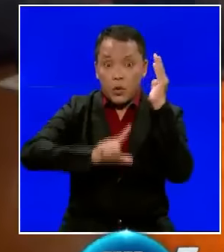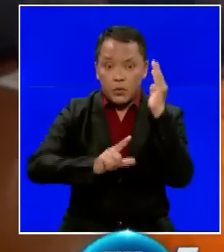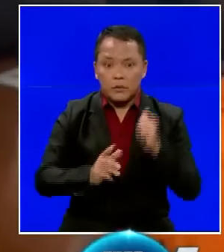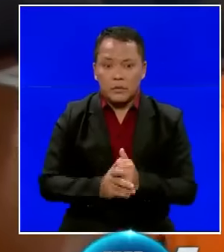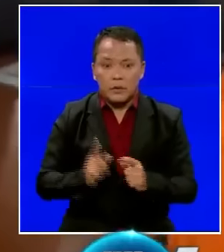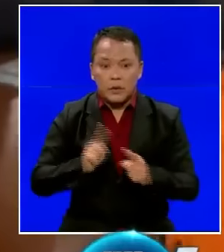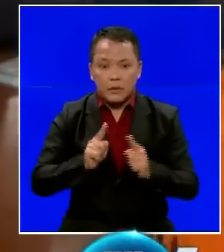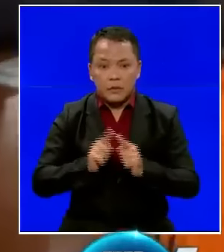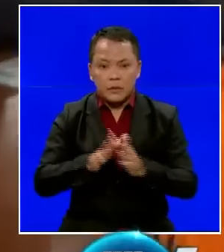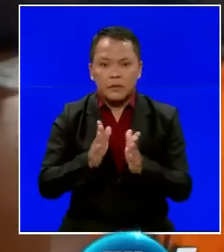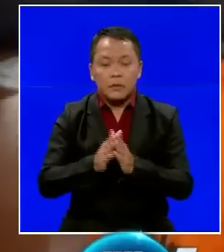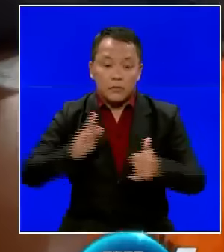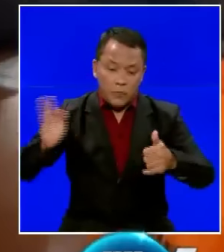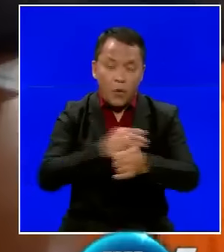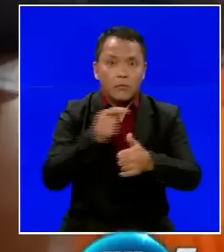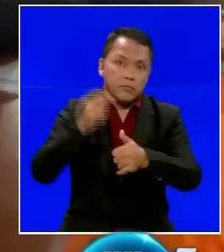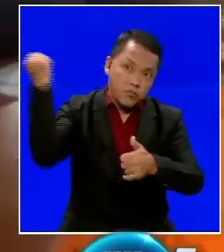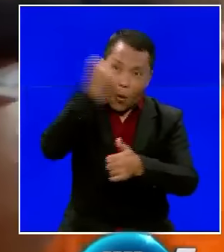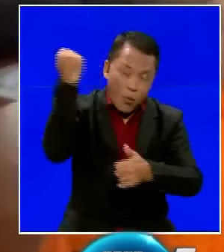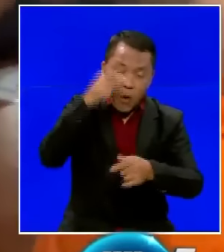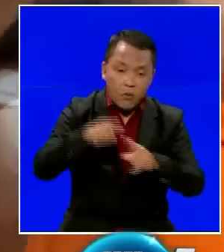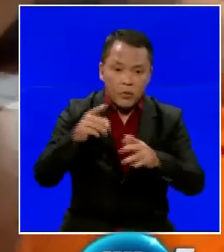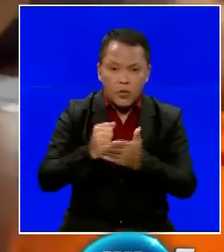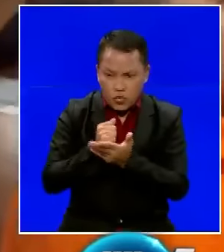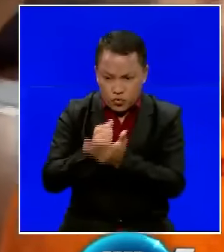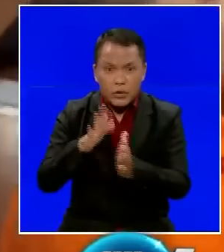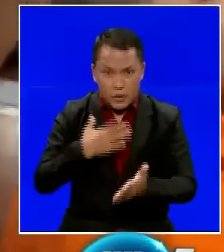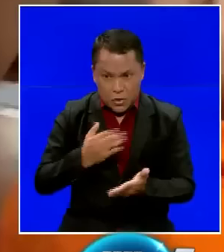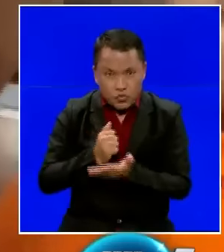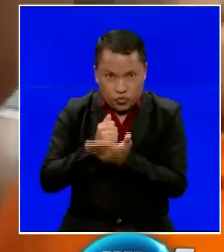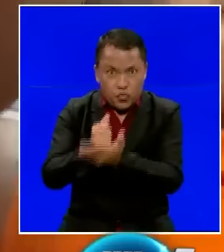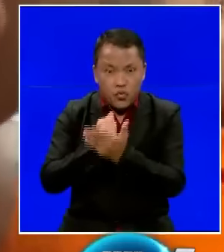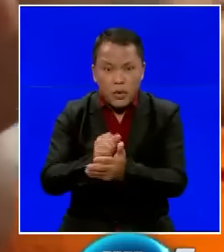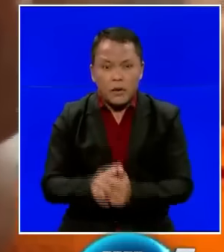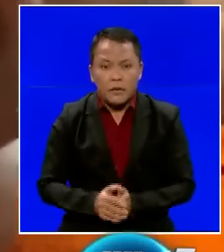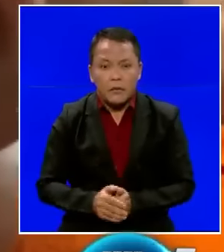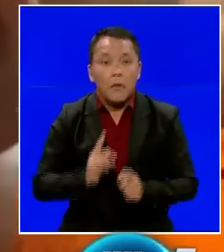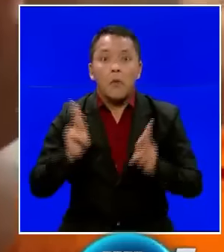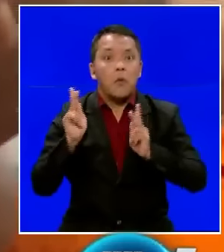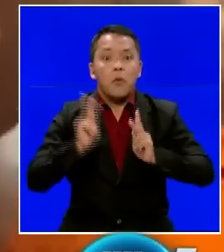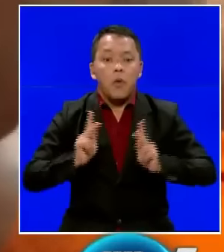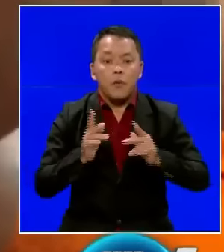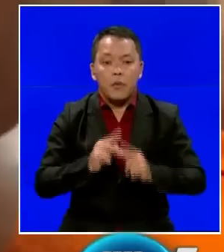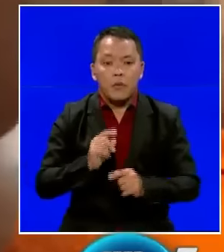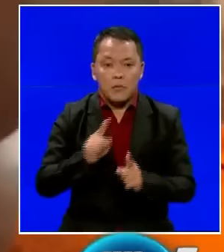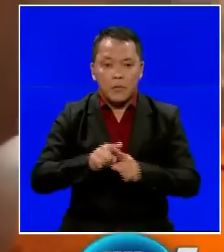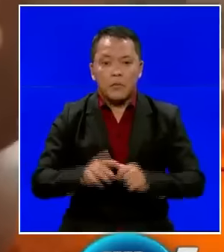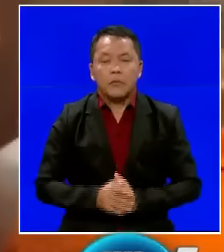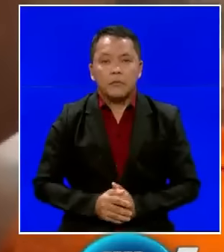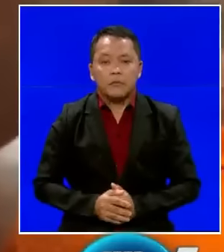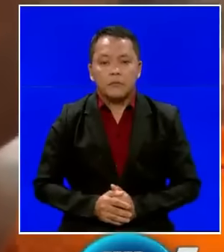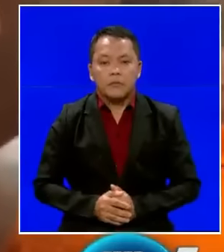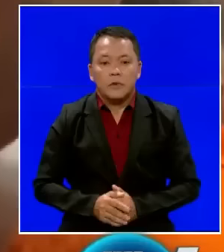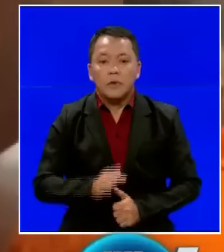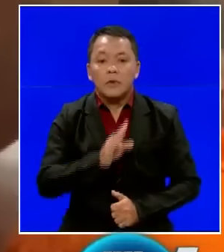ผมขนาดคดีไอ้พวกนั้นทุกหัวผมวิ่งเข้าไปช่วยว่าคนร้ายวิ่งมาแต่ผมไม่กลัวเลยถ้าผมพูดได้ผม